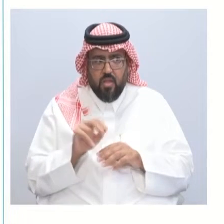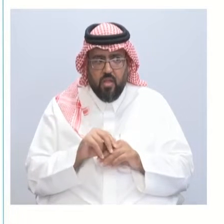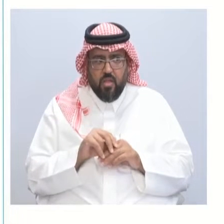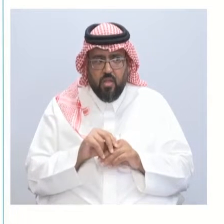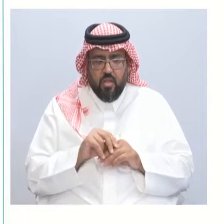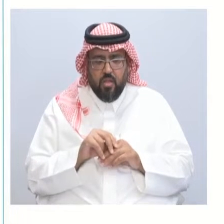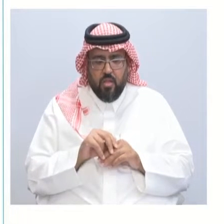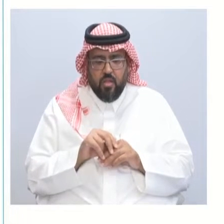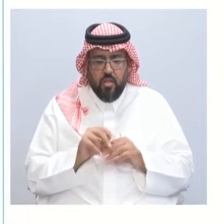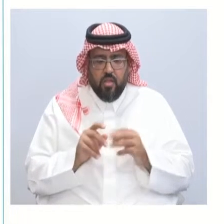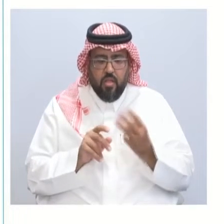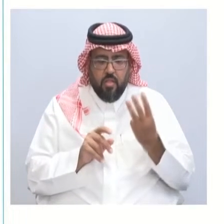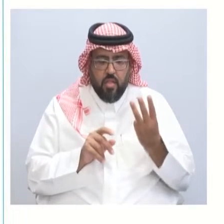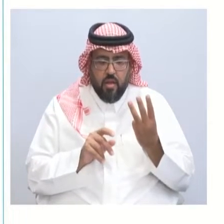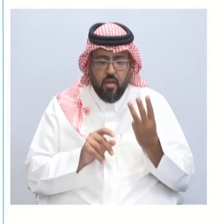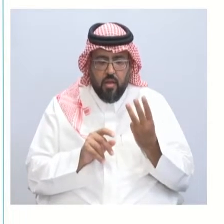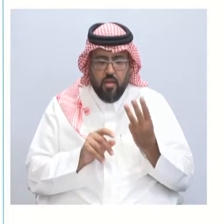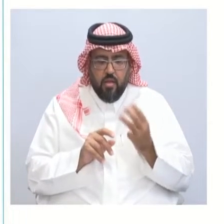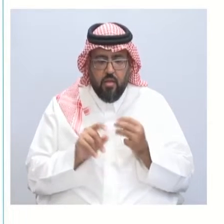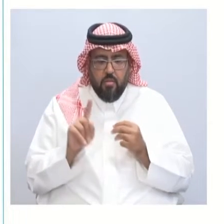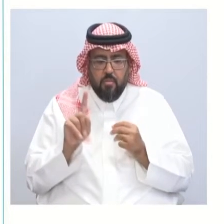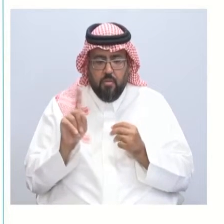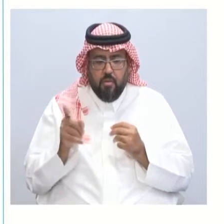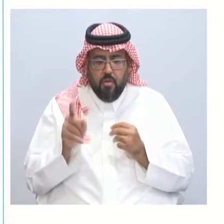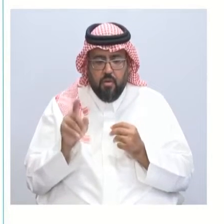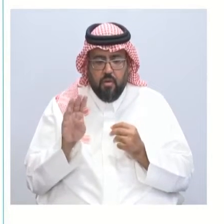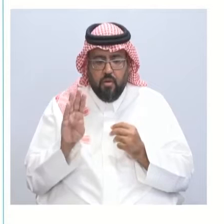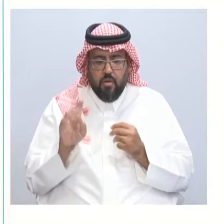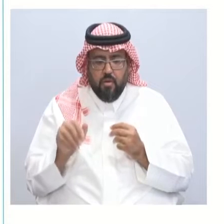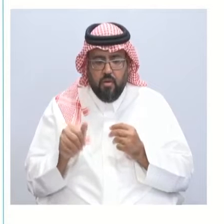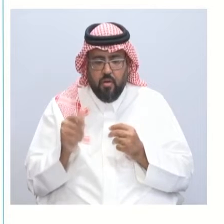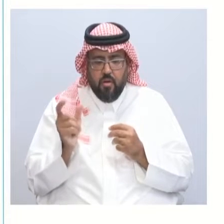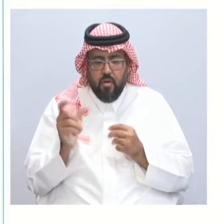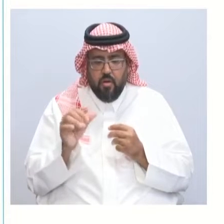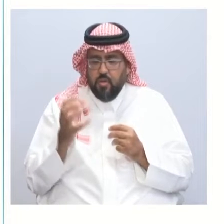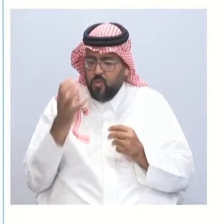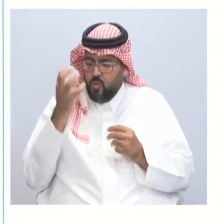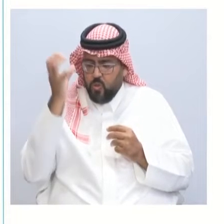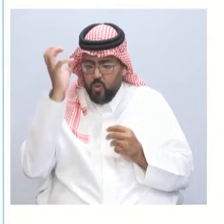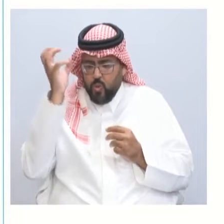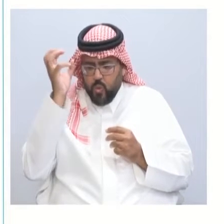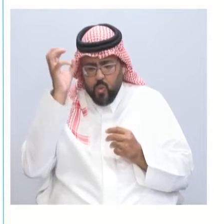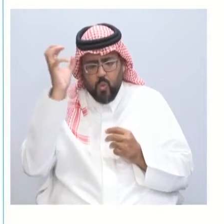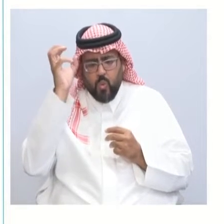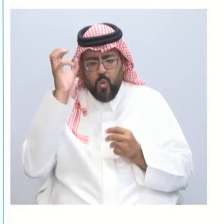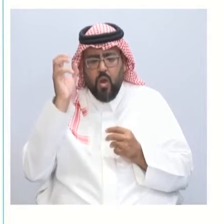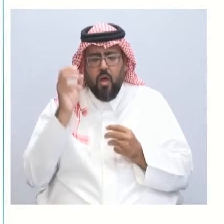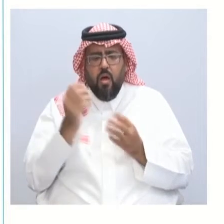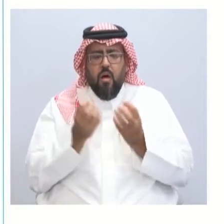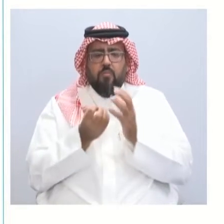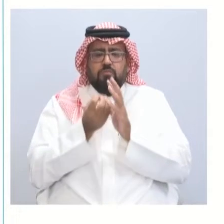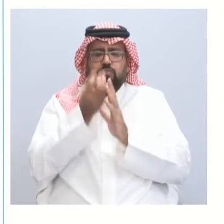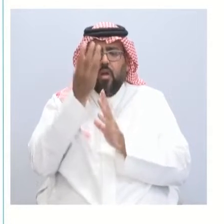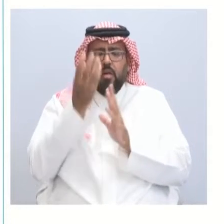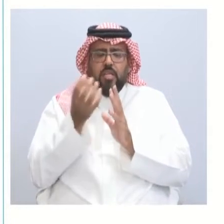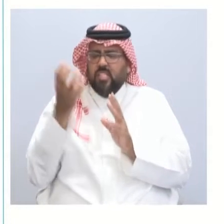الباثيو الثالث من الصخور الناريه الصخور البركانيه وهي